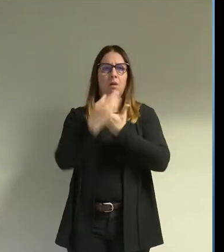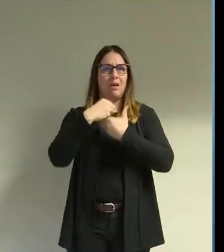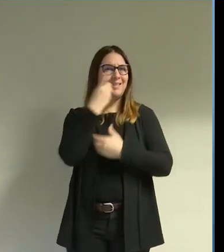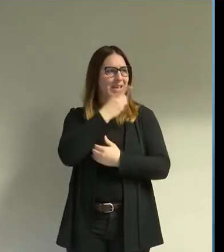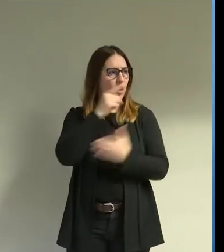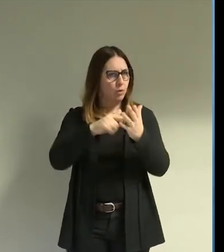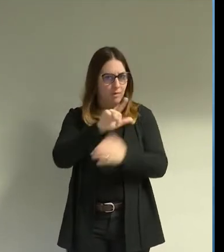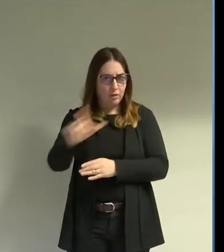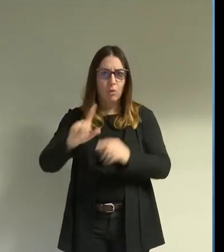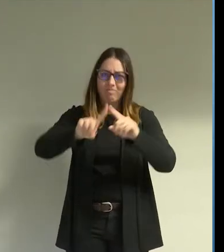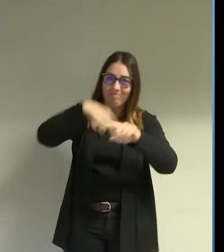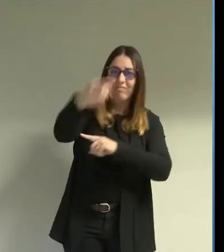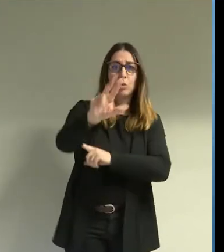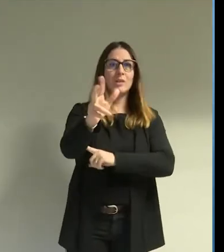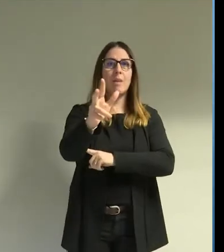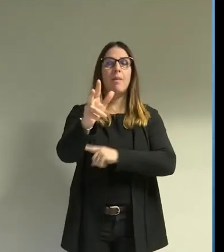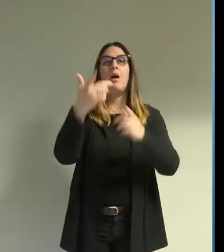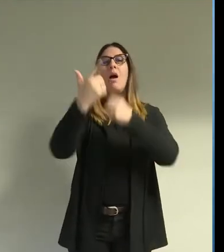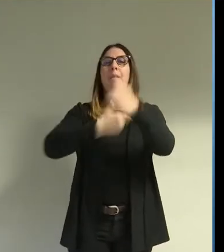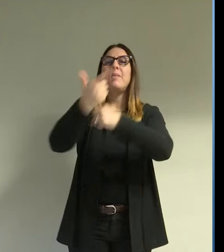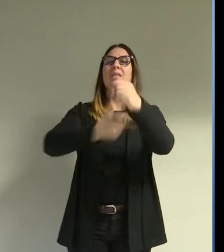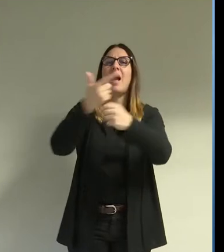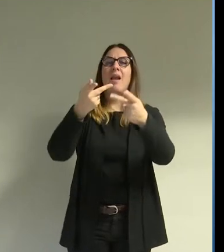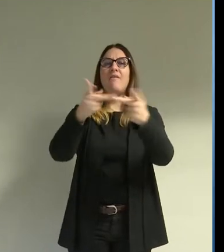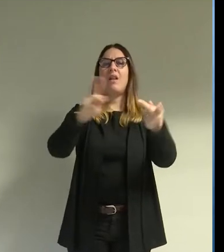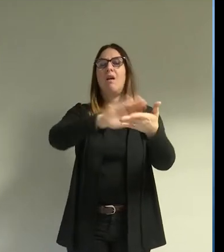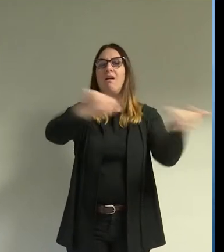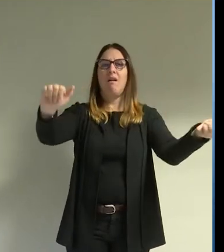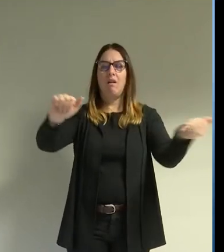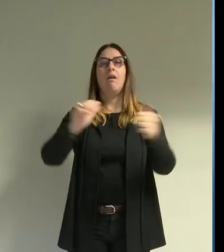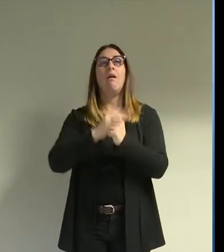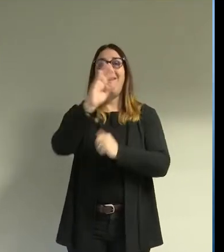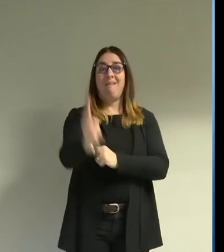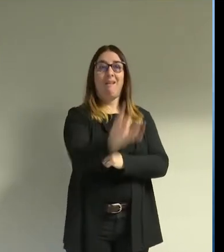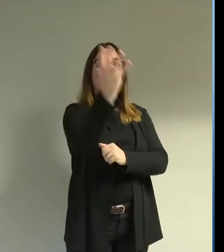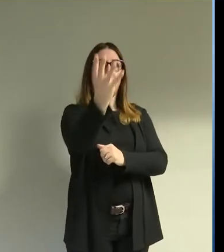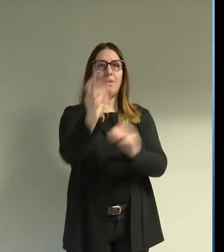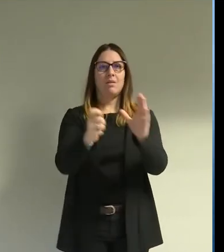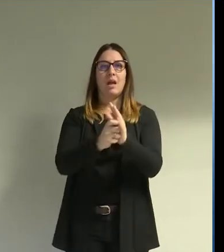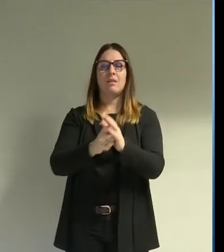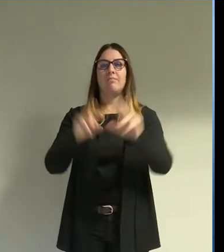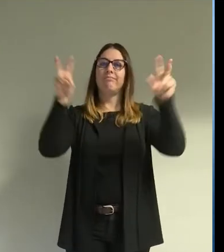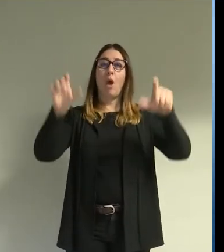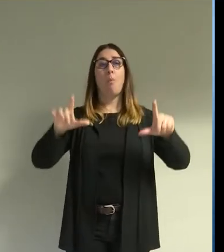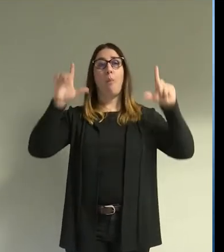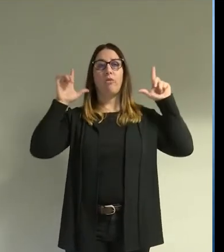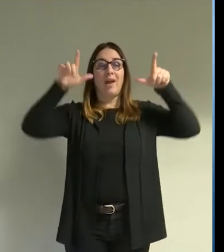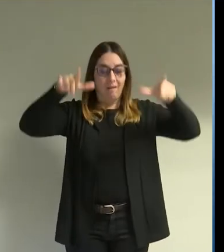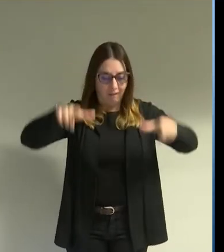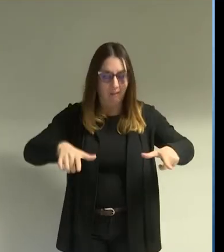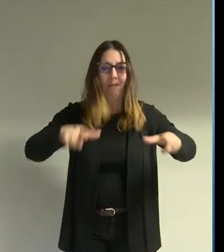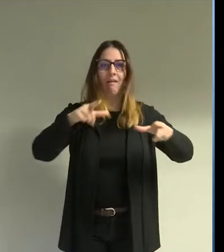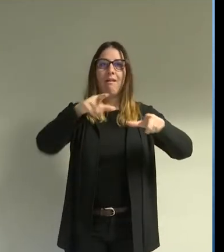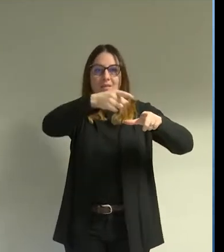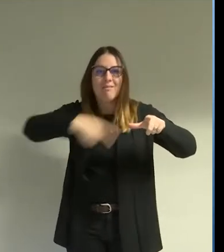troisième atelier lors de la biennale des villes en transition et un cahier quatrième atelier lors du portrait de notre ce sont des premiers éléments de calendrier